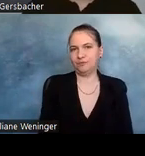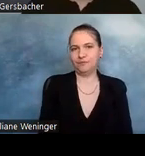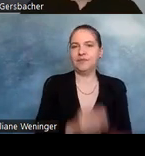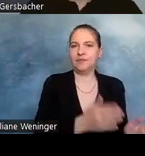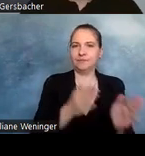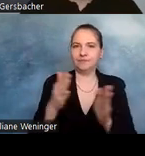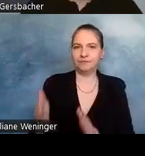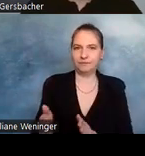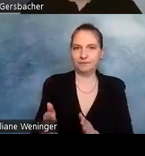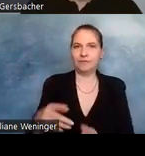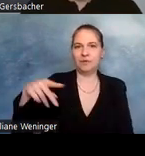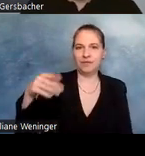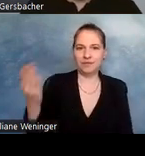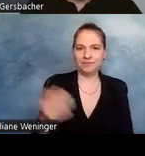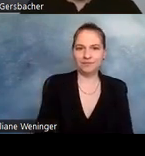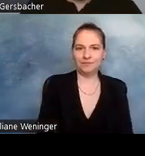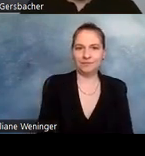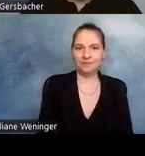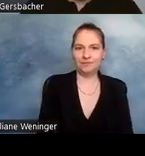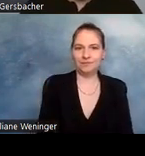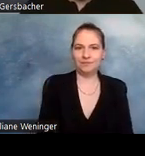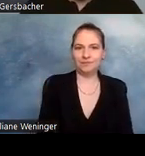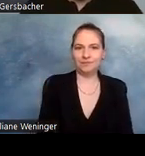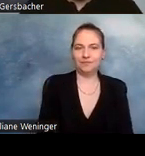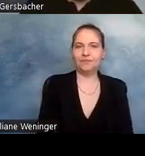weiter an Pirmin. Du kannst jetzt deinen